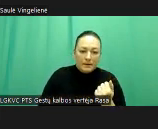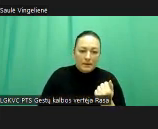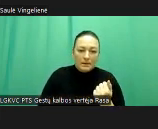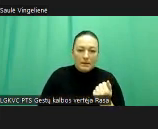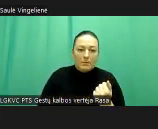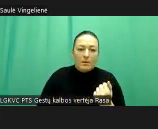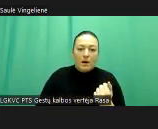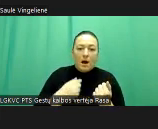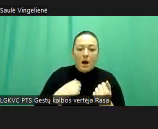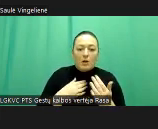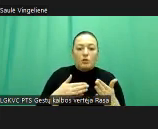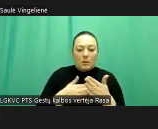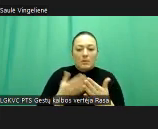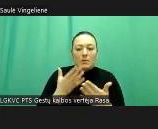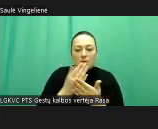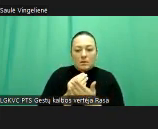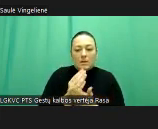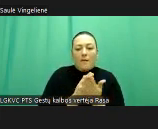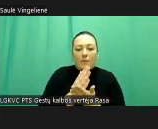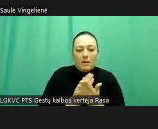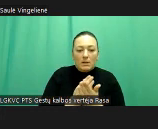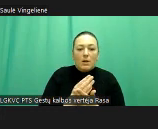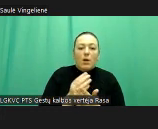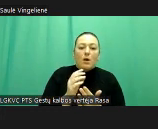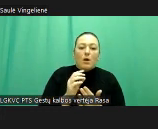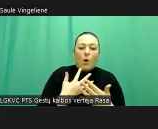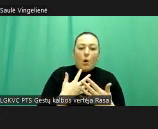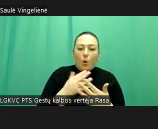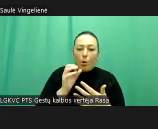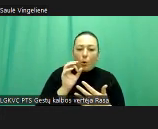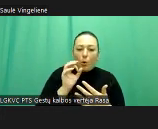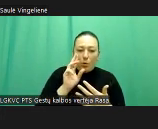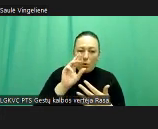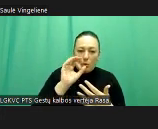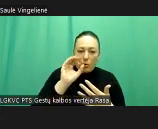Aš remdamasi savo patirtimi Kroatijoje, galiu pasakyti, kad žmonės,